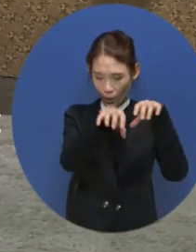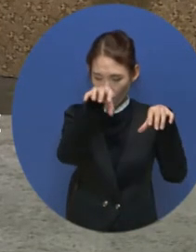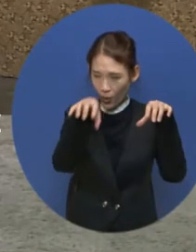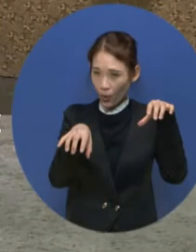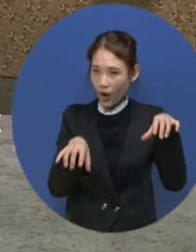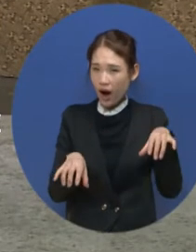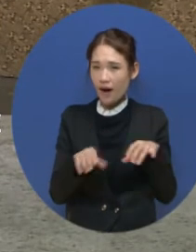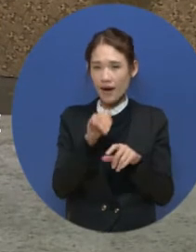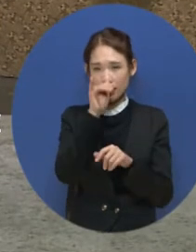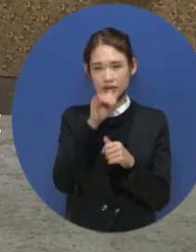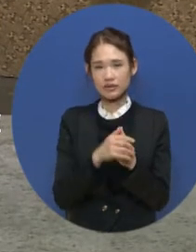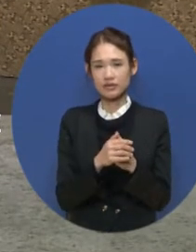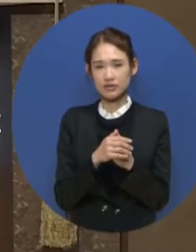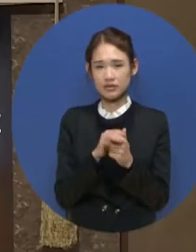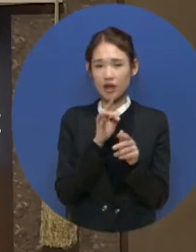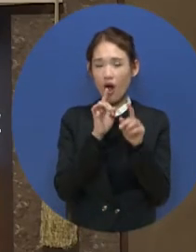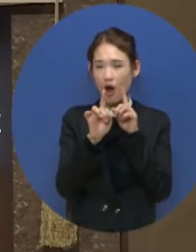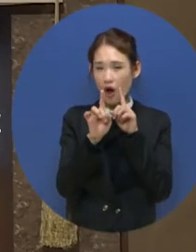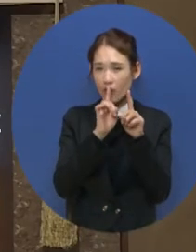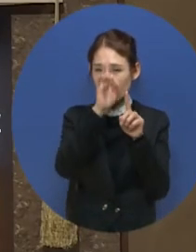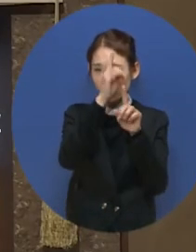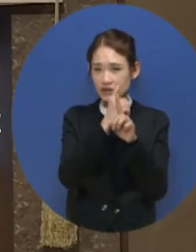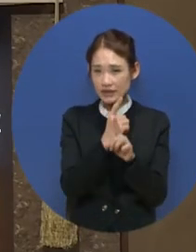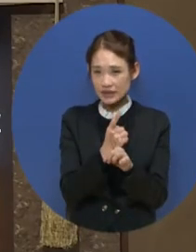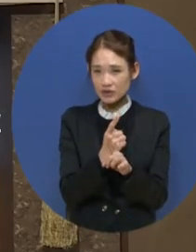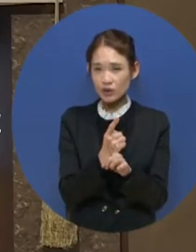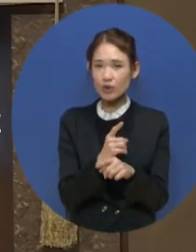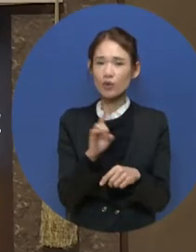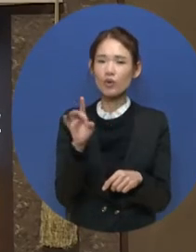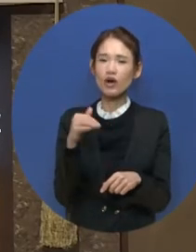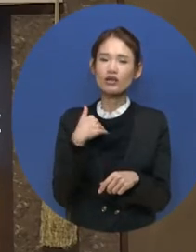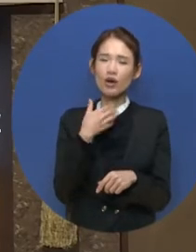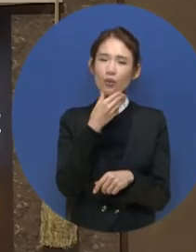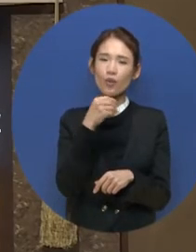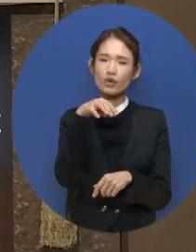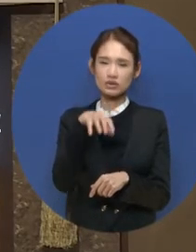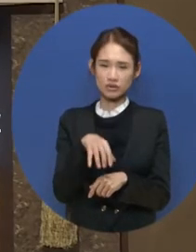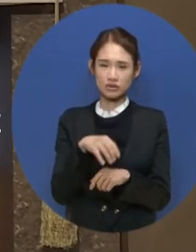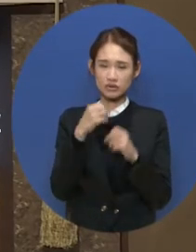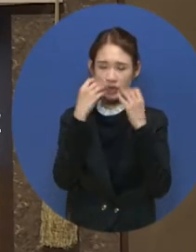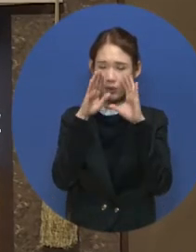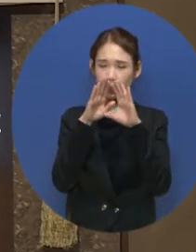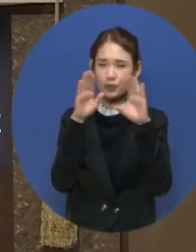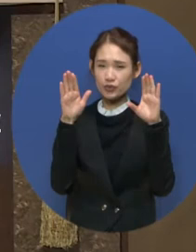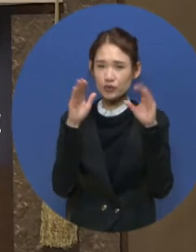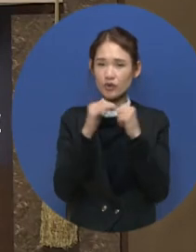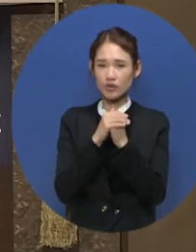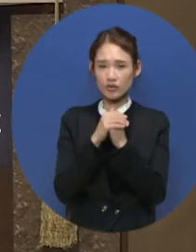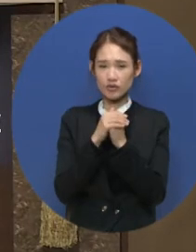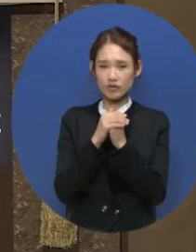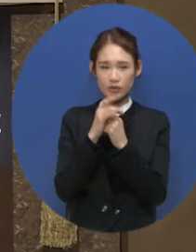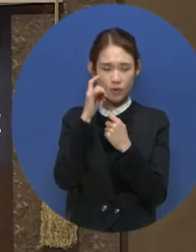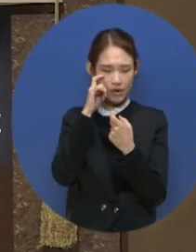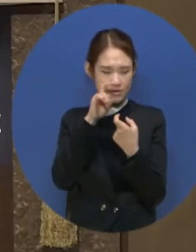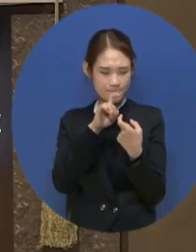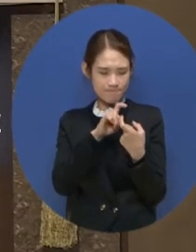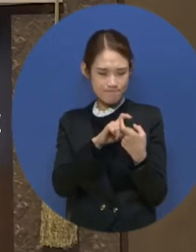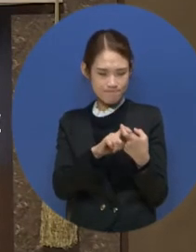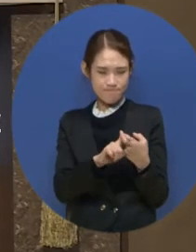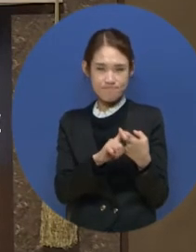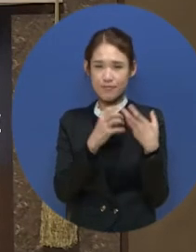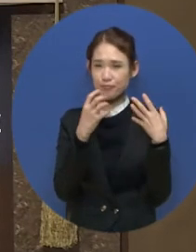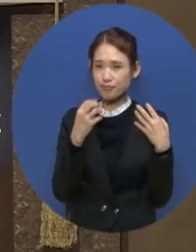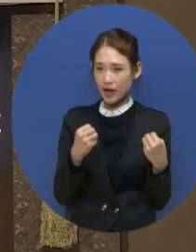하는데요 언어치료 오는 사실은 이제 저희 복지관 이 개관하면서 부터 굉장히 관심을 가졌던 분야